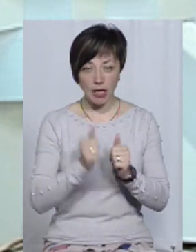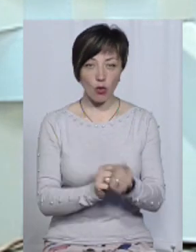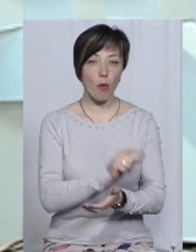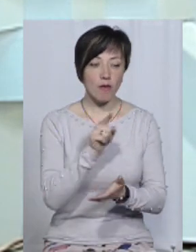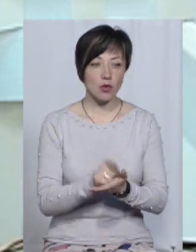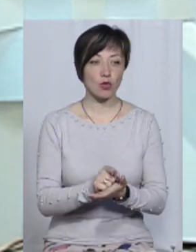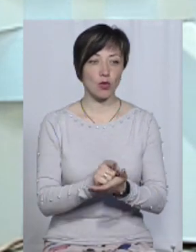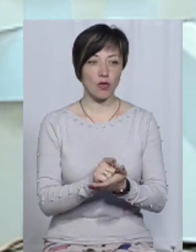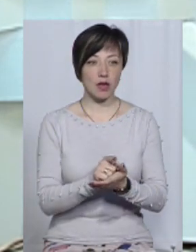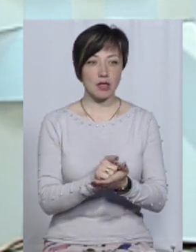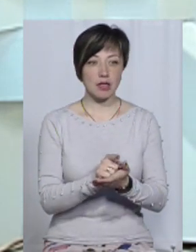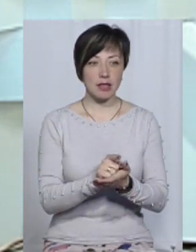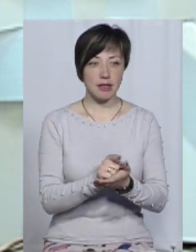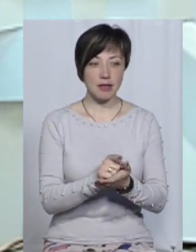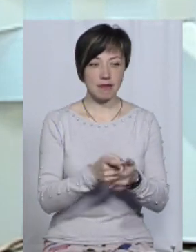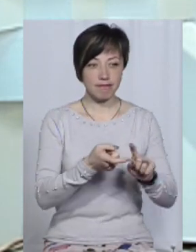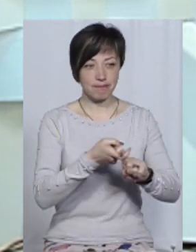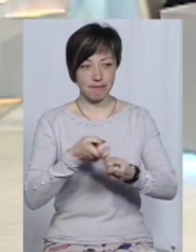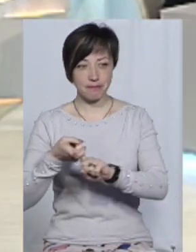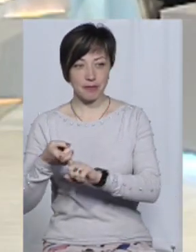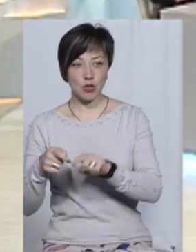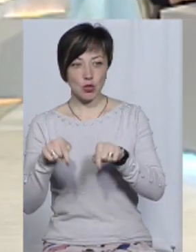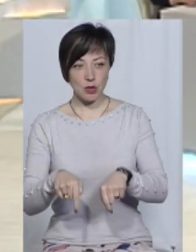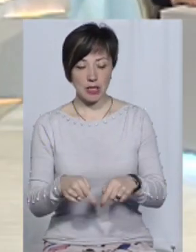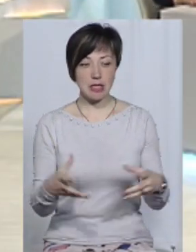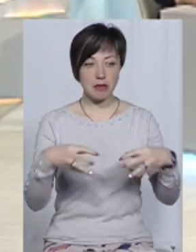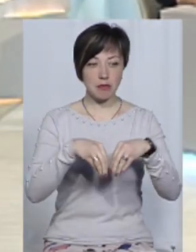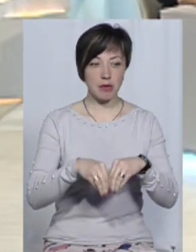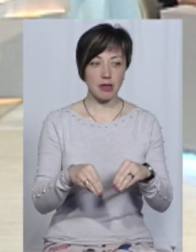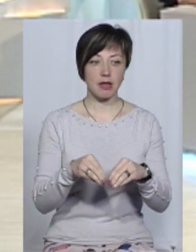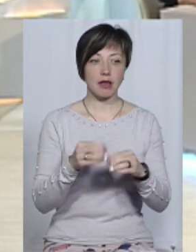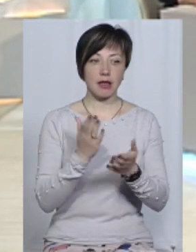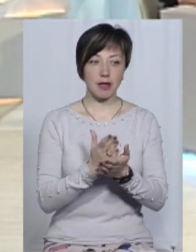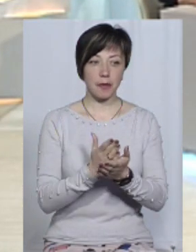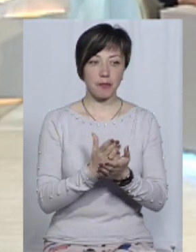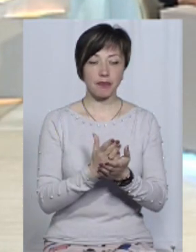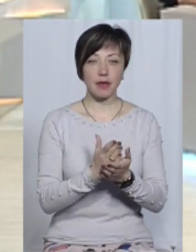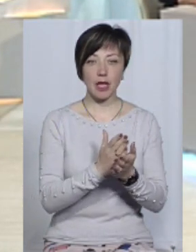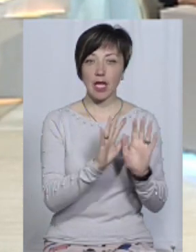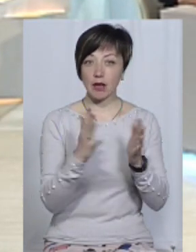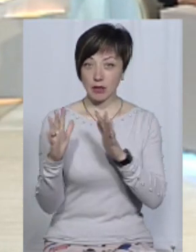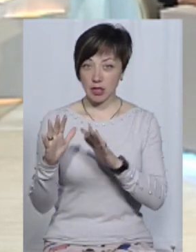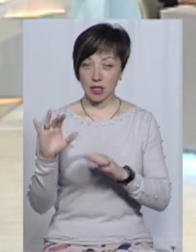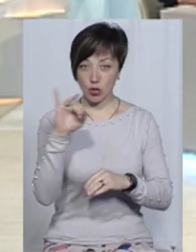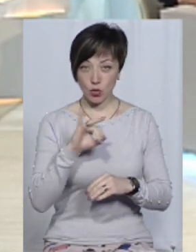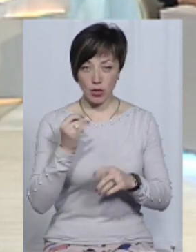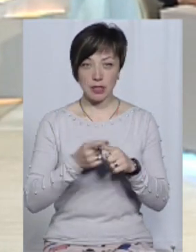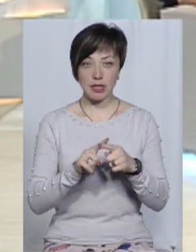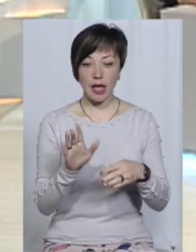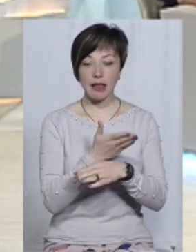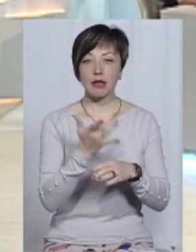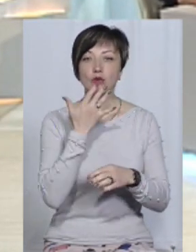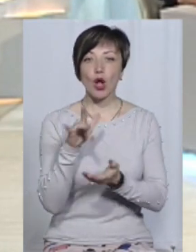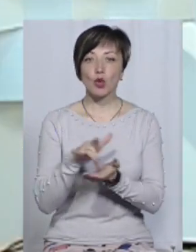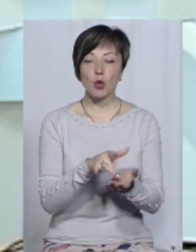обов'язково тягну ниточку сюди, бо в нас є дуже багато спільних абсолютно сторінок. І тому це вже такий